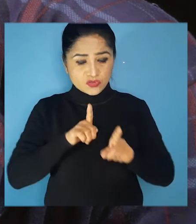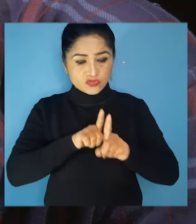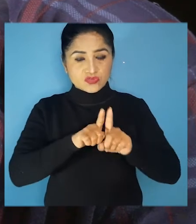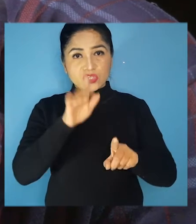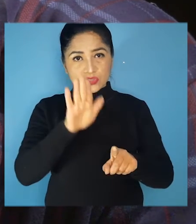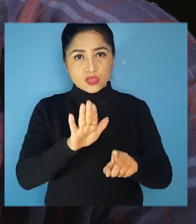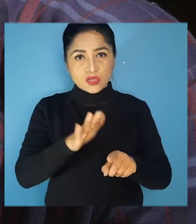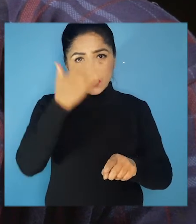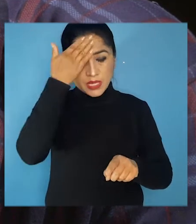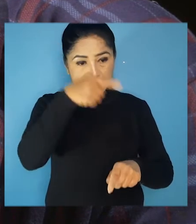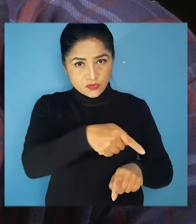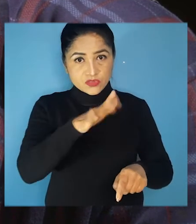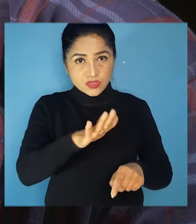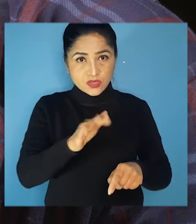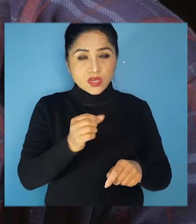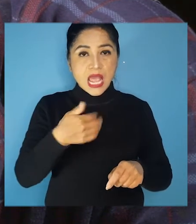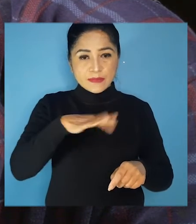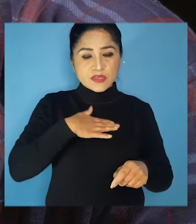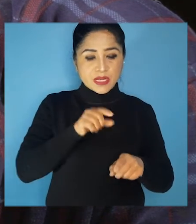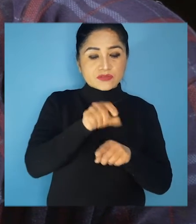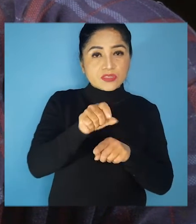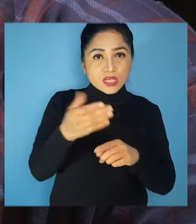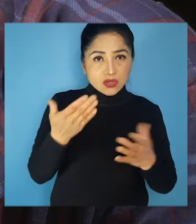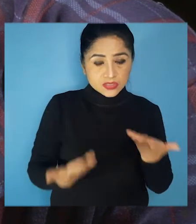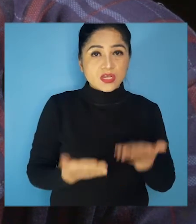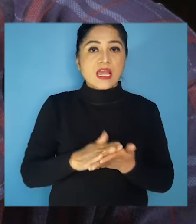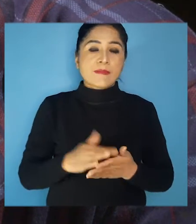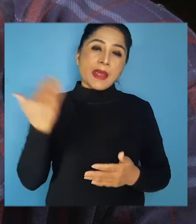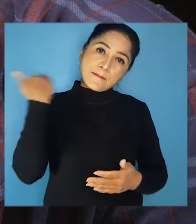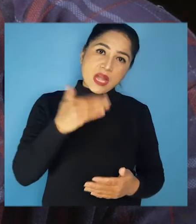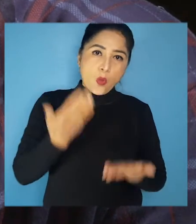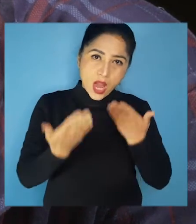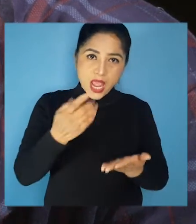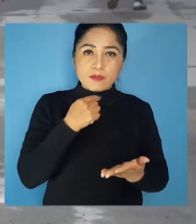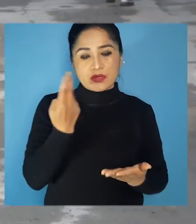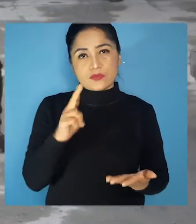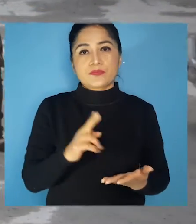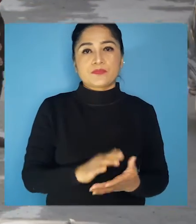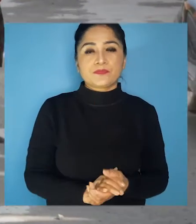आउँछ, यसलाई कोरोना काँडा, यसले कोरोना सारेर यता ल्याएर सार्न खोज्छ, हामीलाई मार्न खोज्छ भन्थ्यो पहिला।